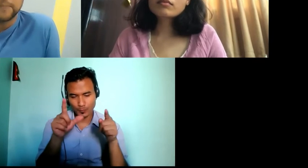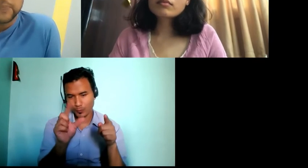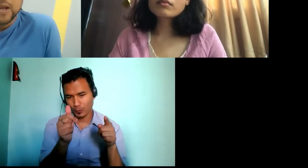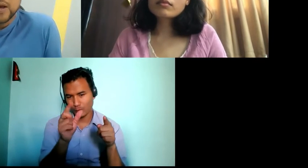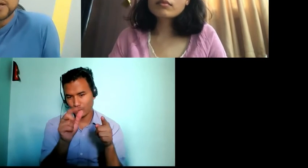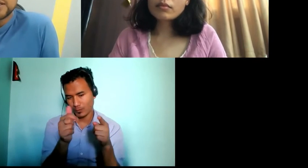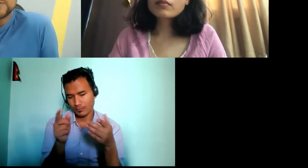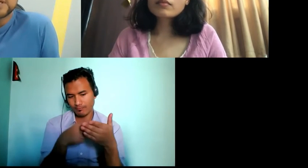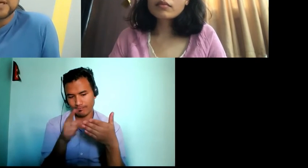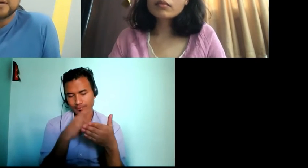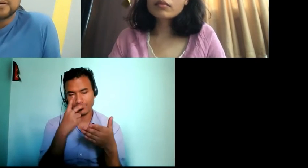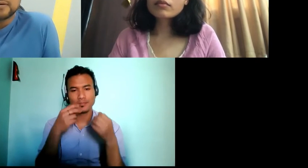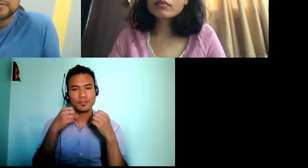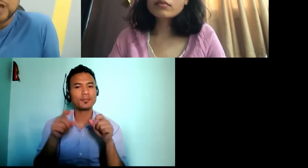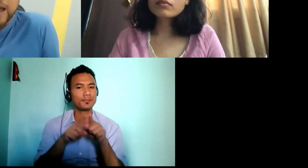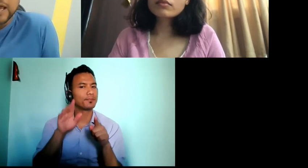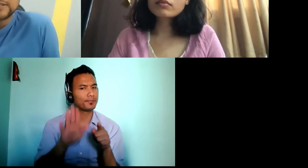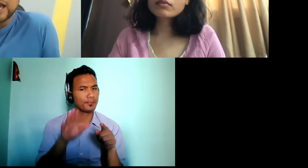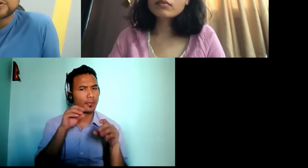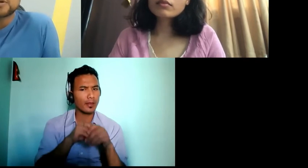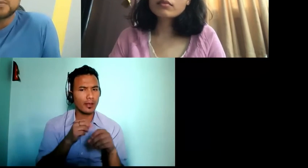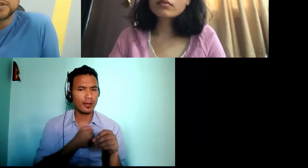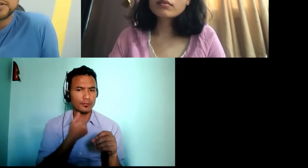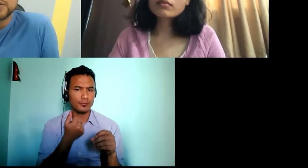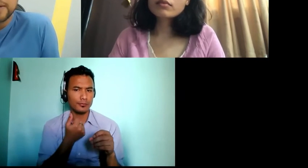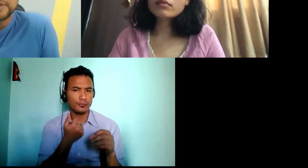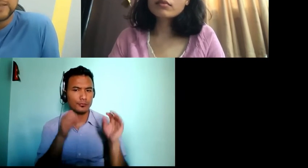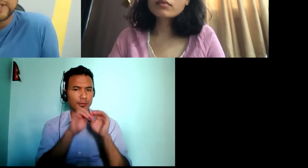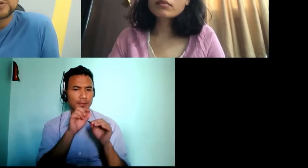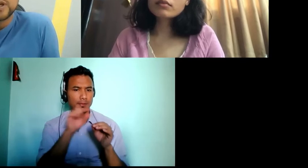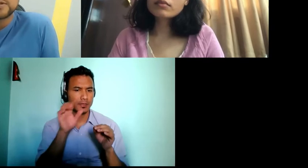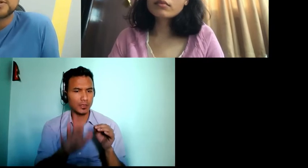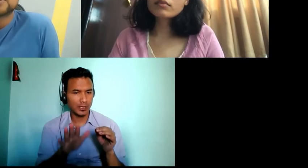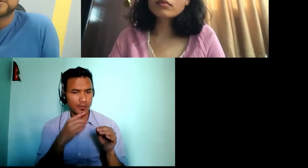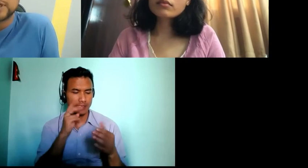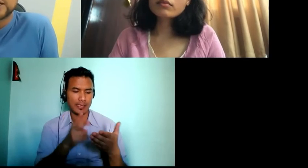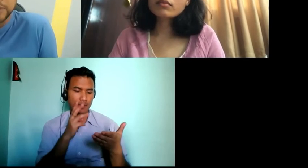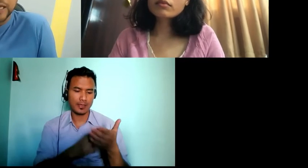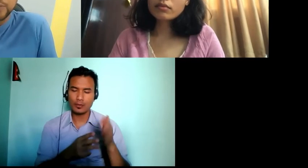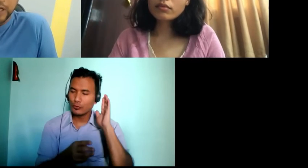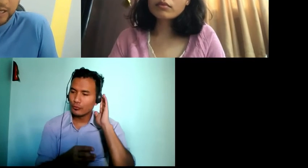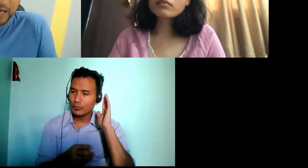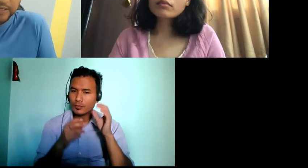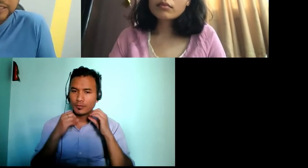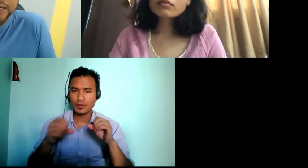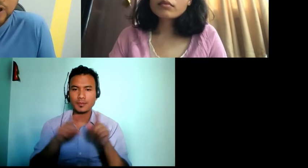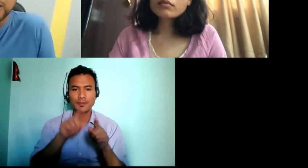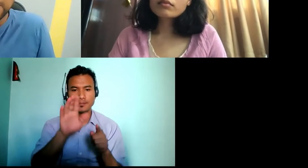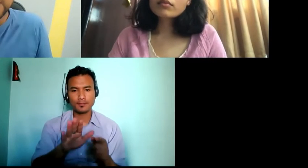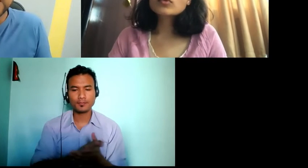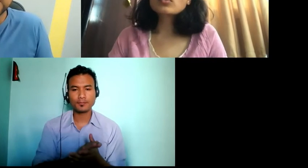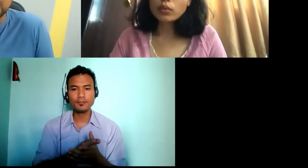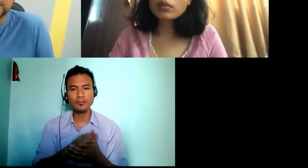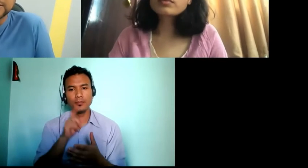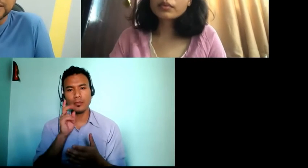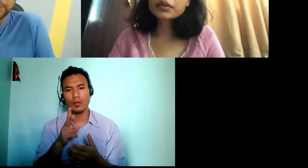सुन्ने, अनि त्यसमा चाहिँ आफूलाई आफूसँग सम्बन्धित जस्तो कुरा भयो भने त्यति मात्र सुनेर त्यसको निष्कर्ष निकाल्ने पनि देखेँ मैले. रिसेन्टली एउटा घटना